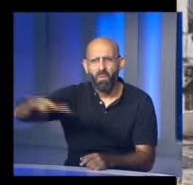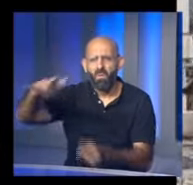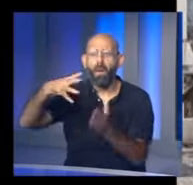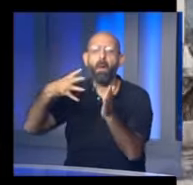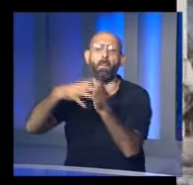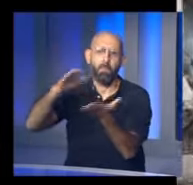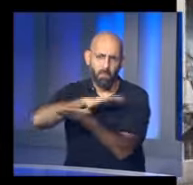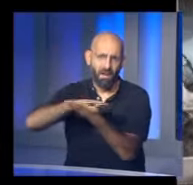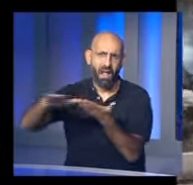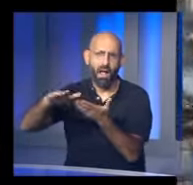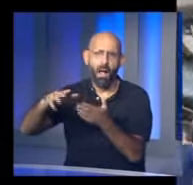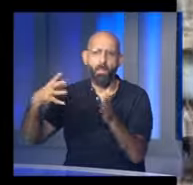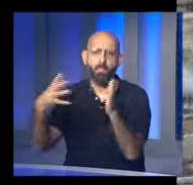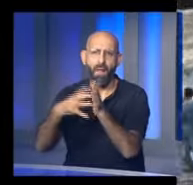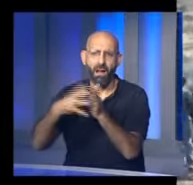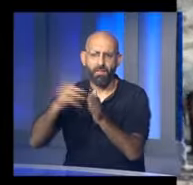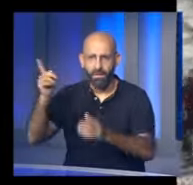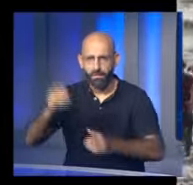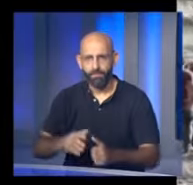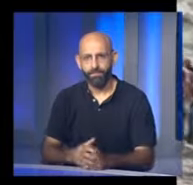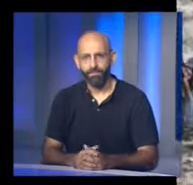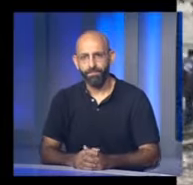اجواء البقاع على علو